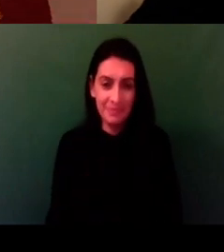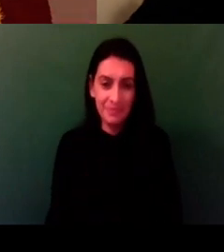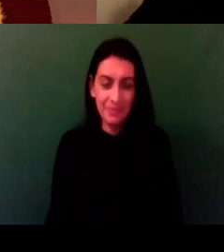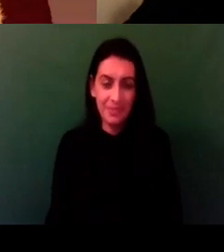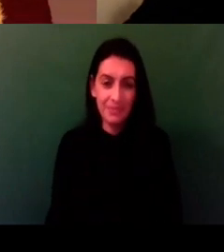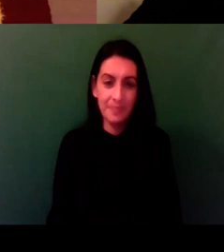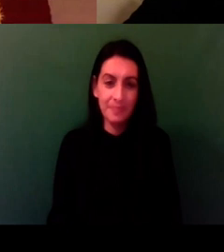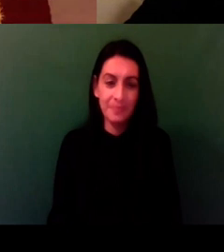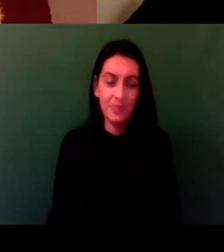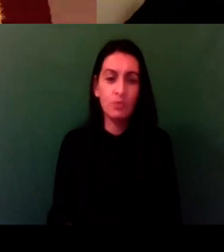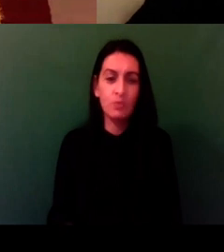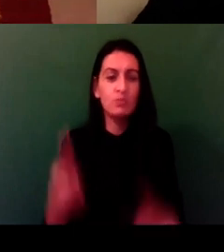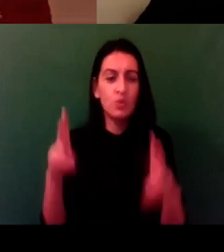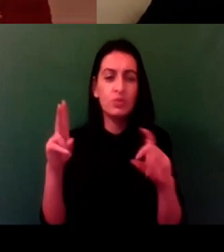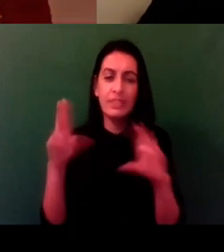bu meseleye diye.